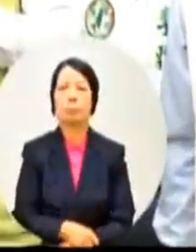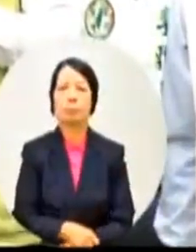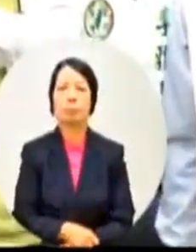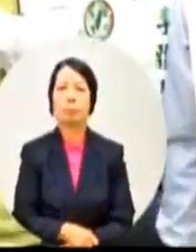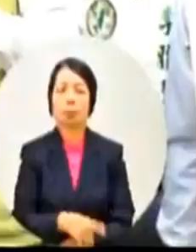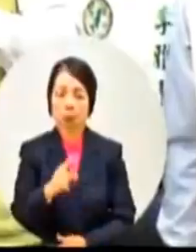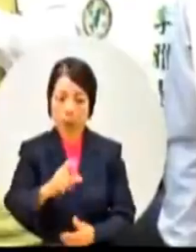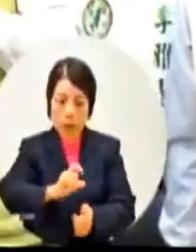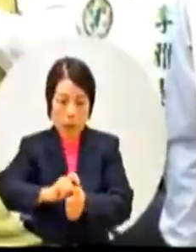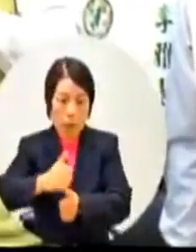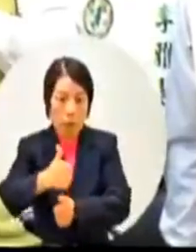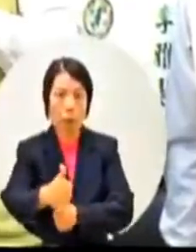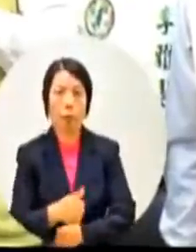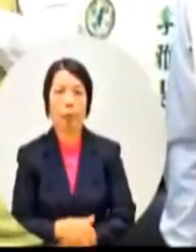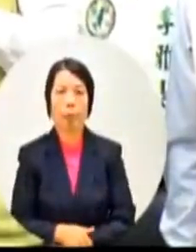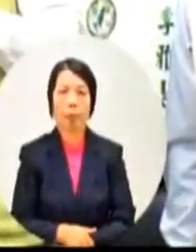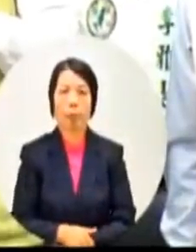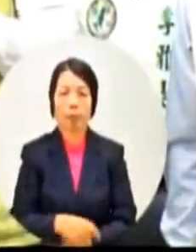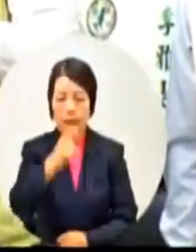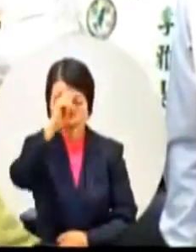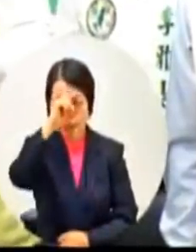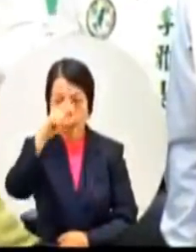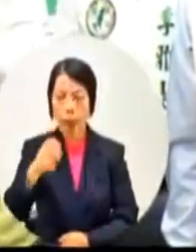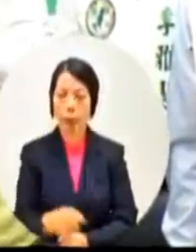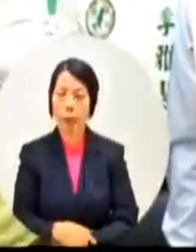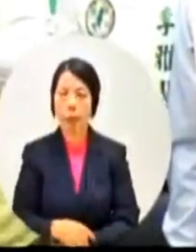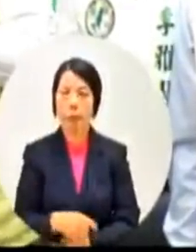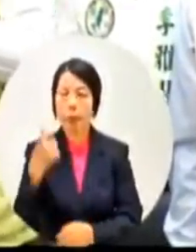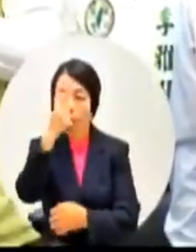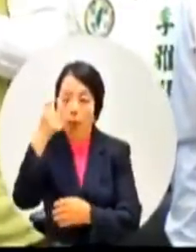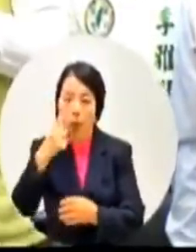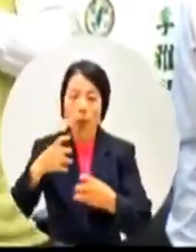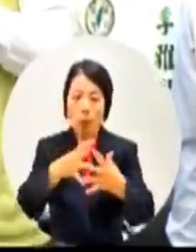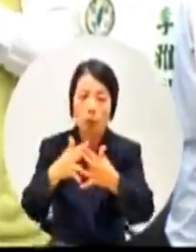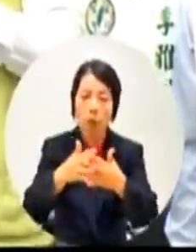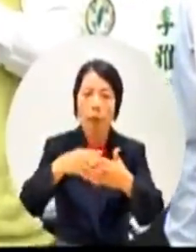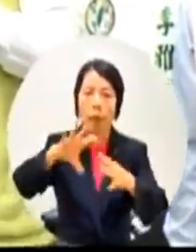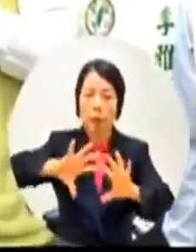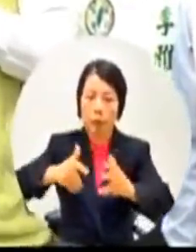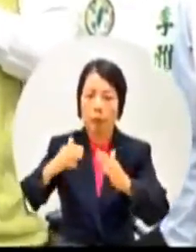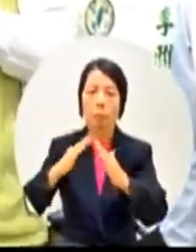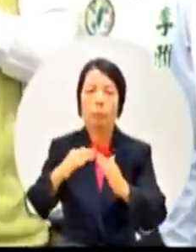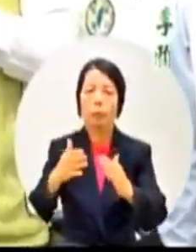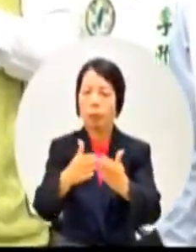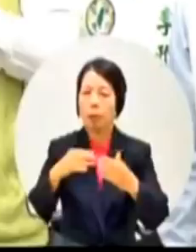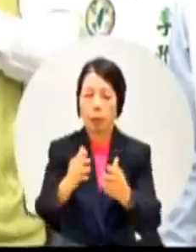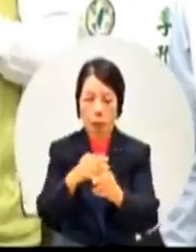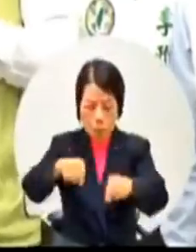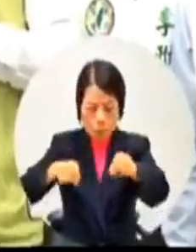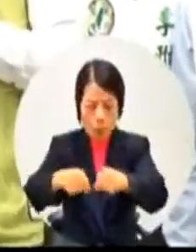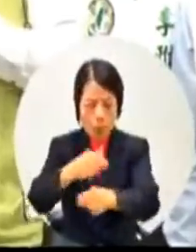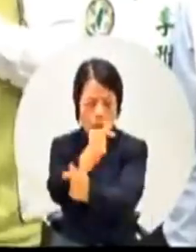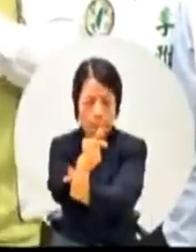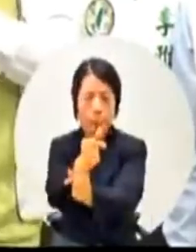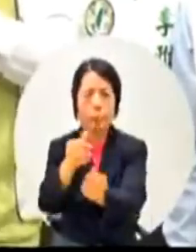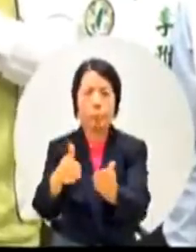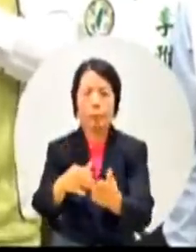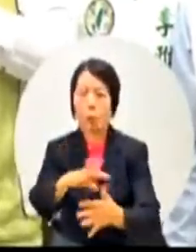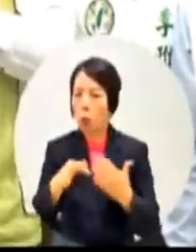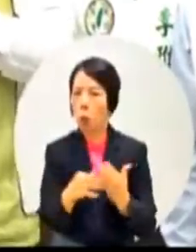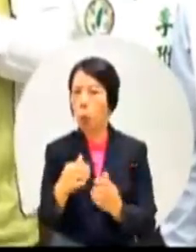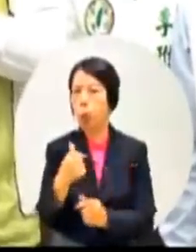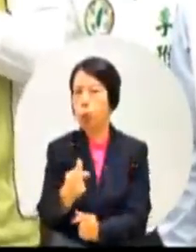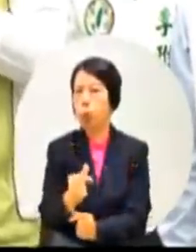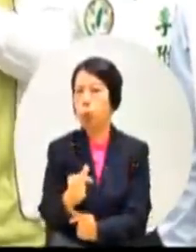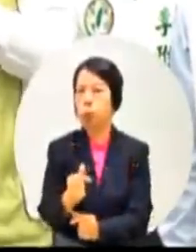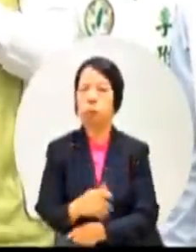效欧美国家，要学到到位。人家的制度很好，但是你是要现有的房